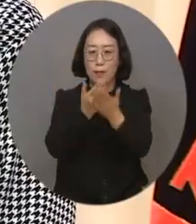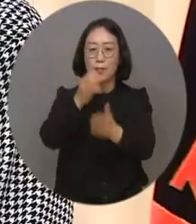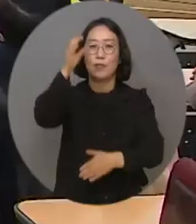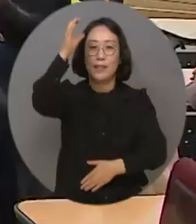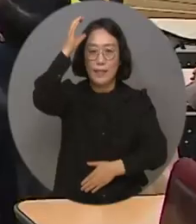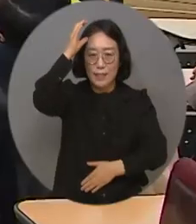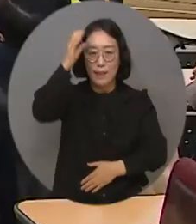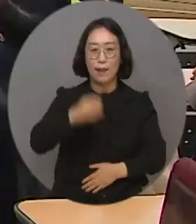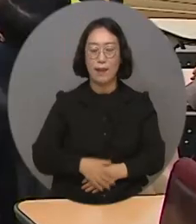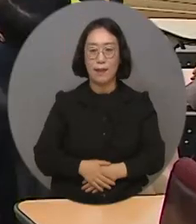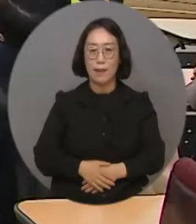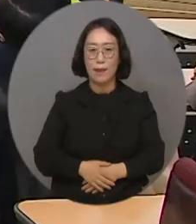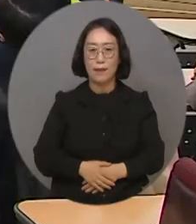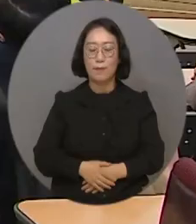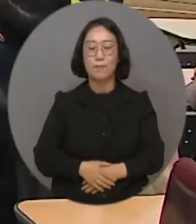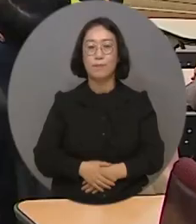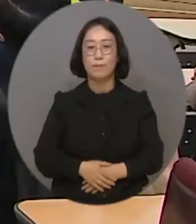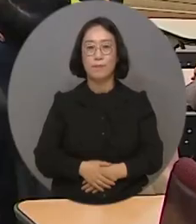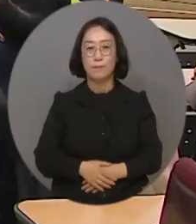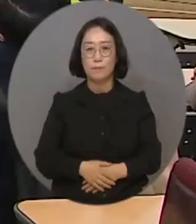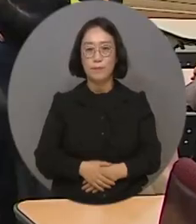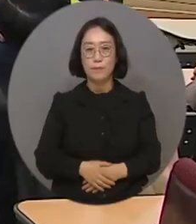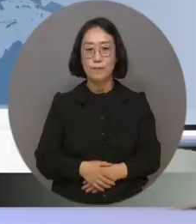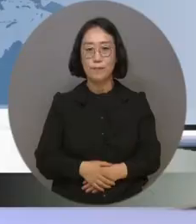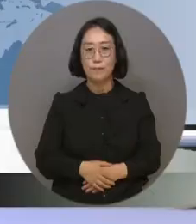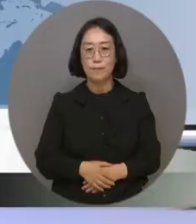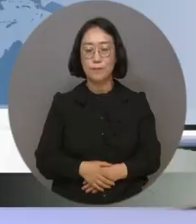가졌습니다. 복지TV 뉴스 박순용입니다.